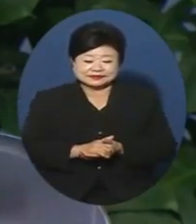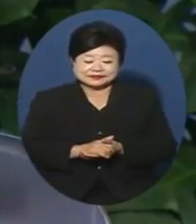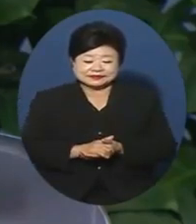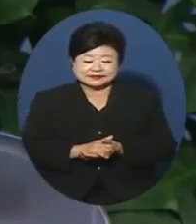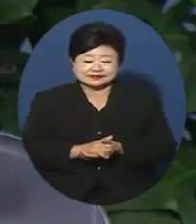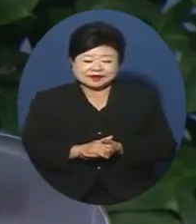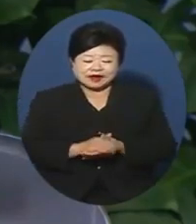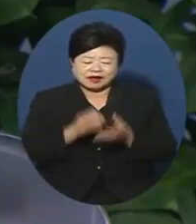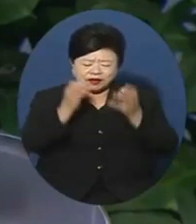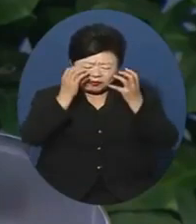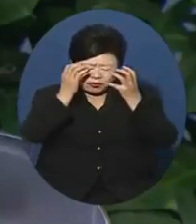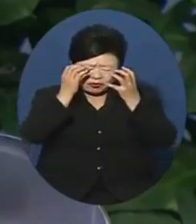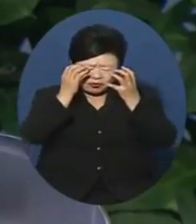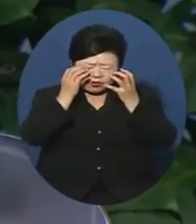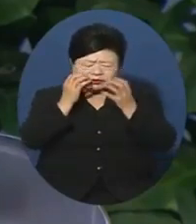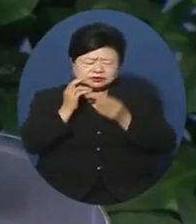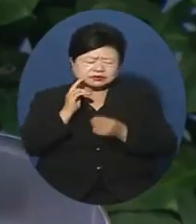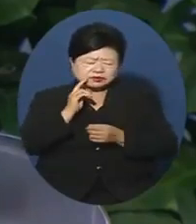모진 고통받으시고